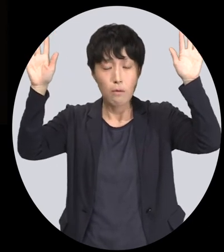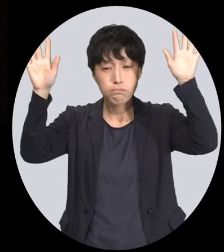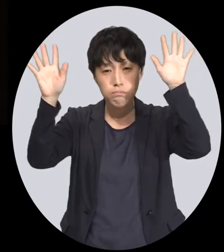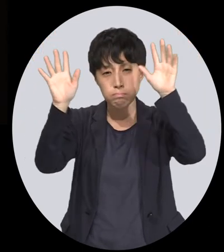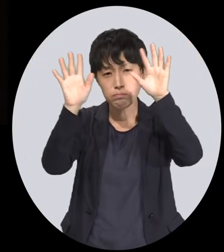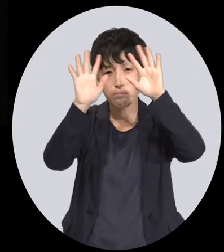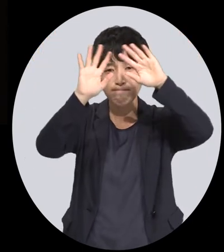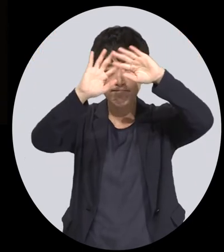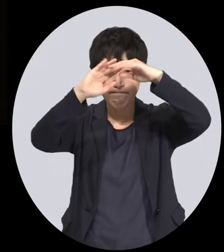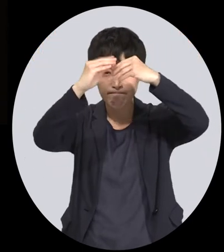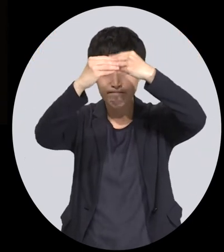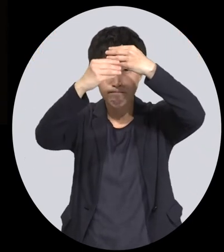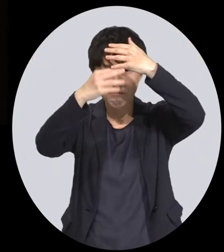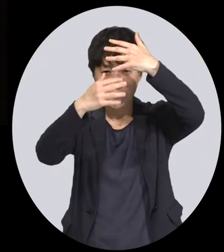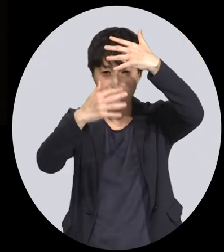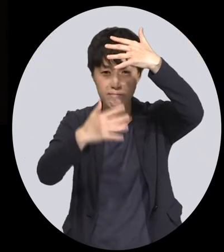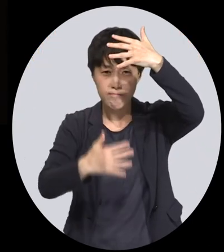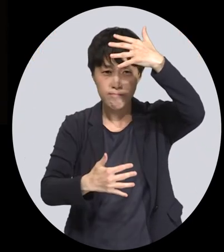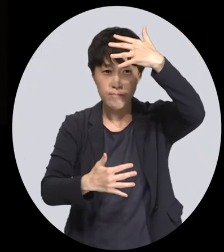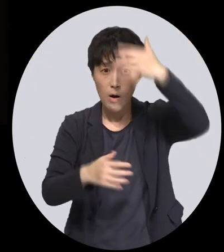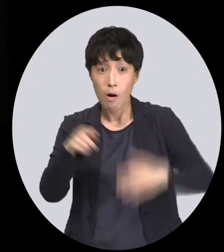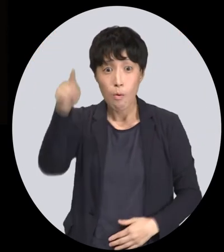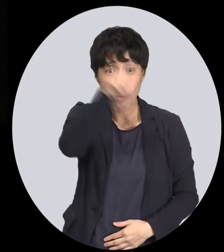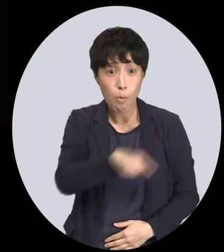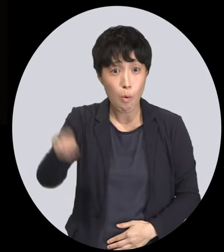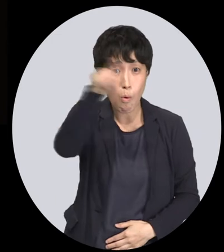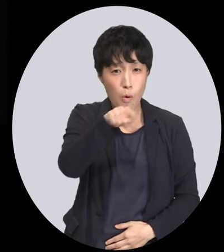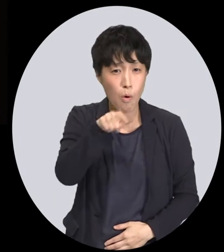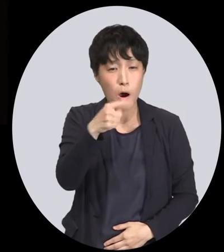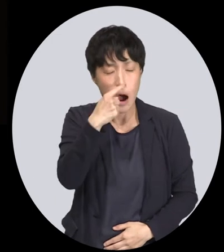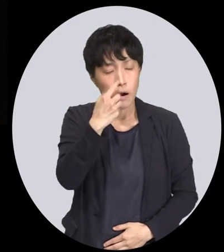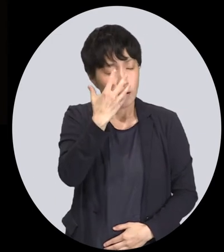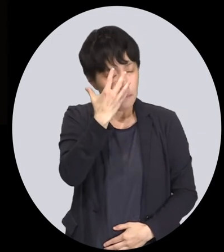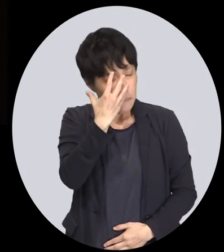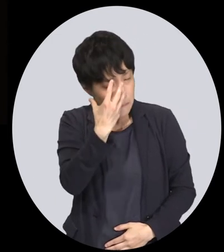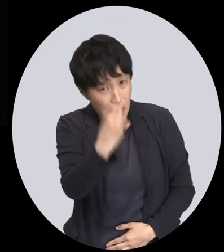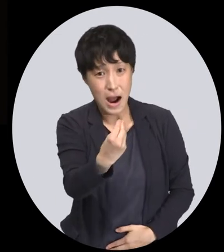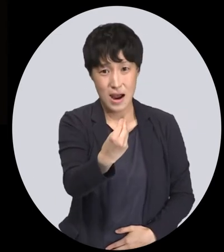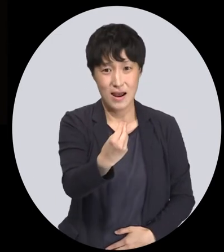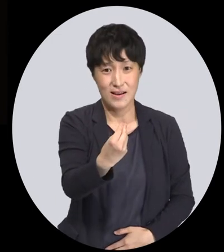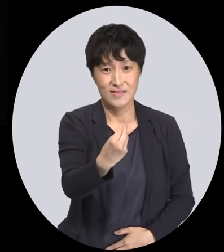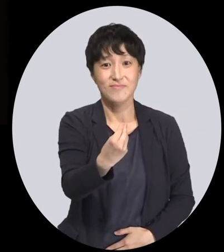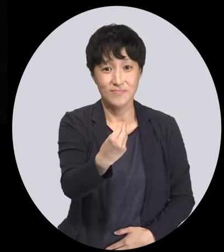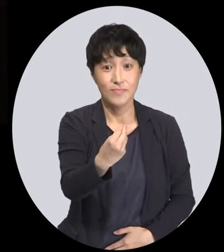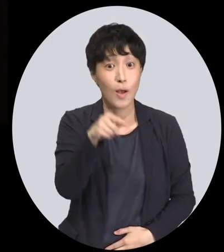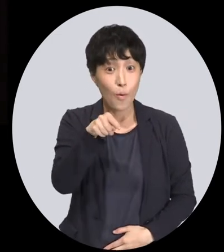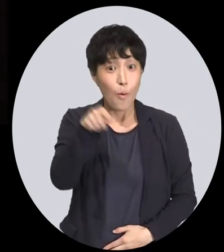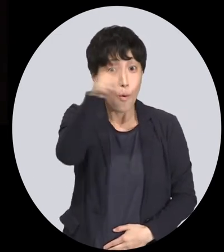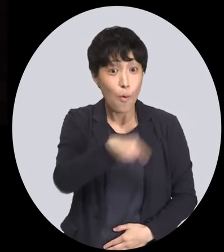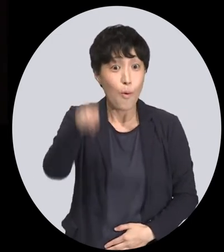表現しようと思いましたこちらは最新さんそしてその